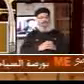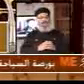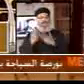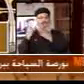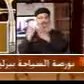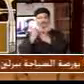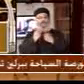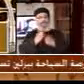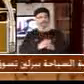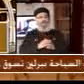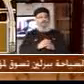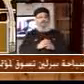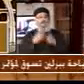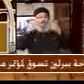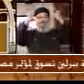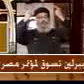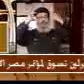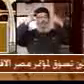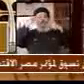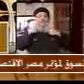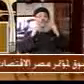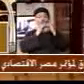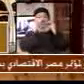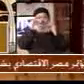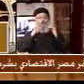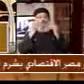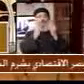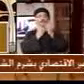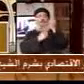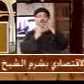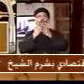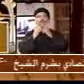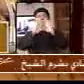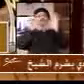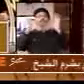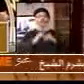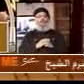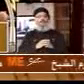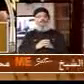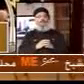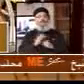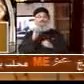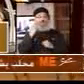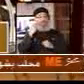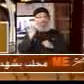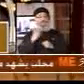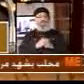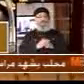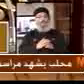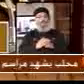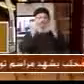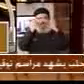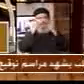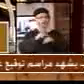وياخد الإكليل، اليوم تكون معي في الفردوس. كم عندك؟ طب لحق يتوب